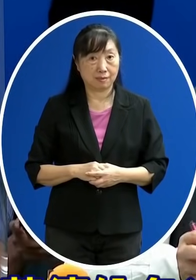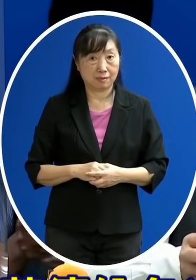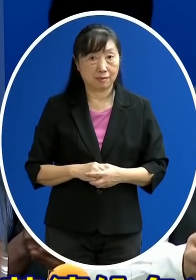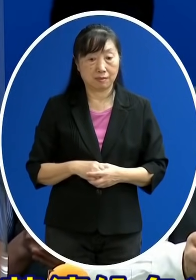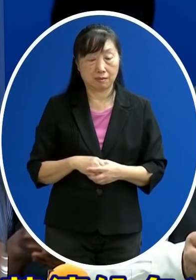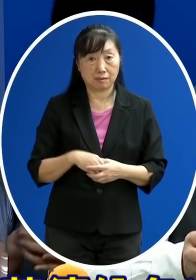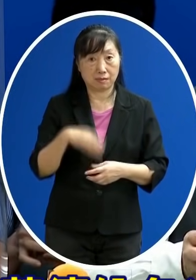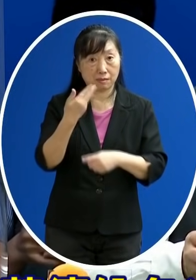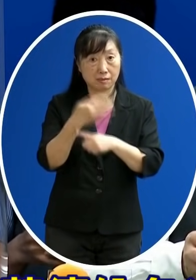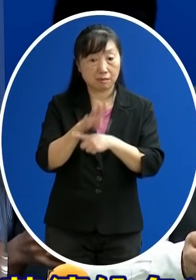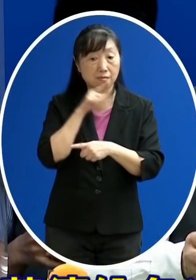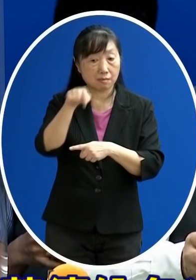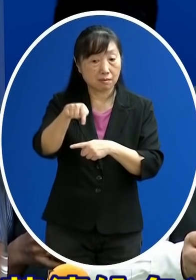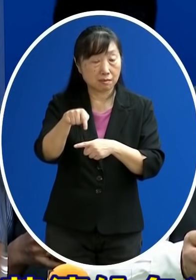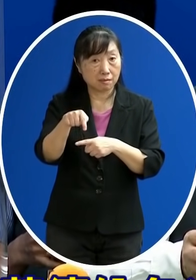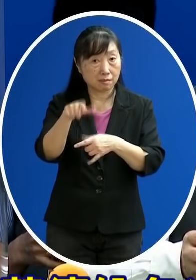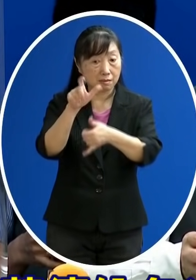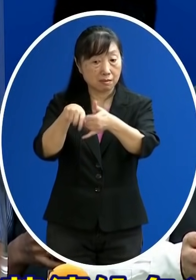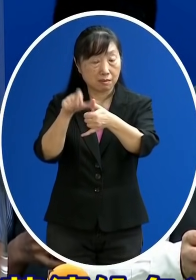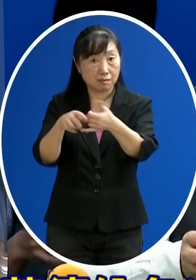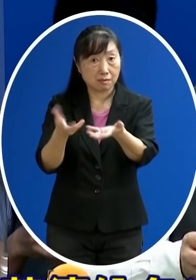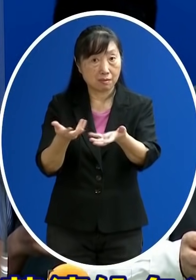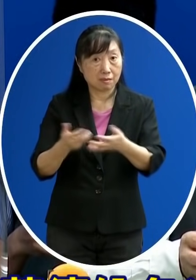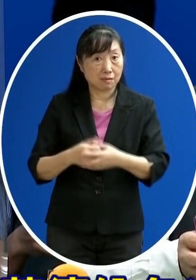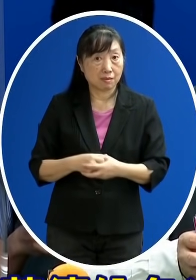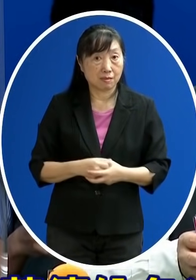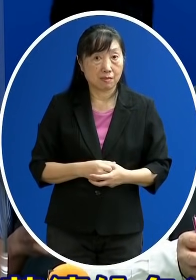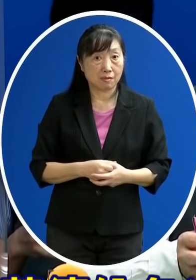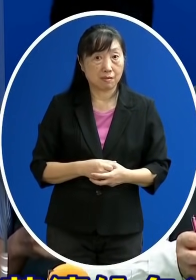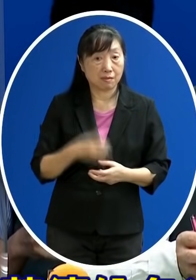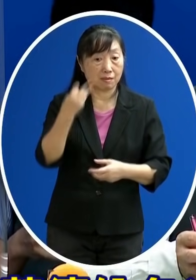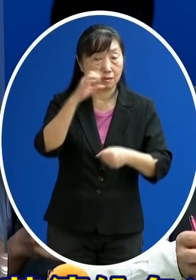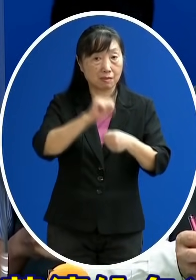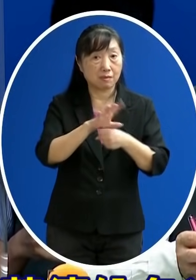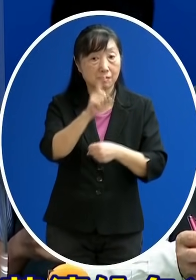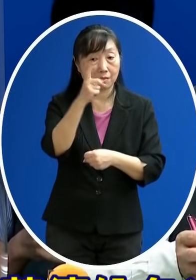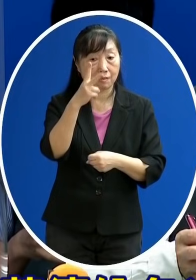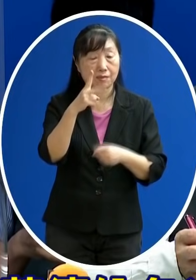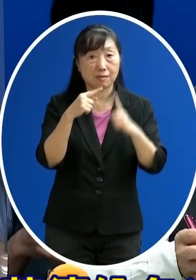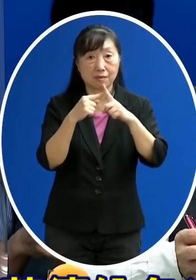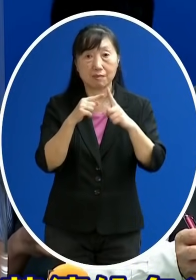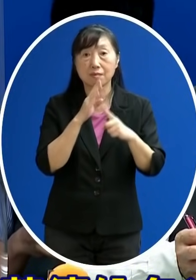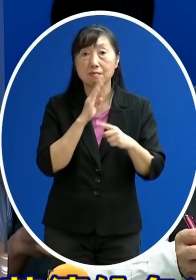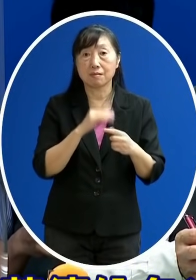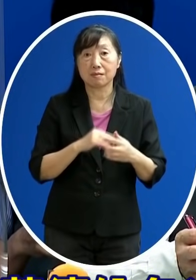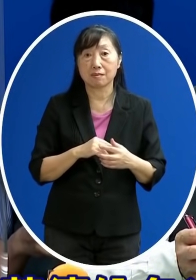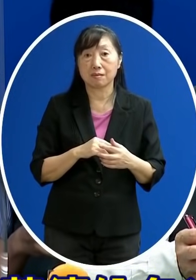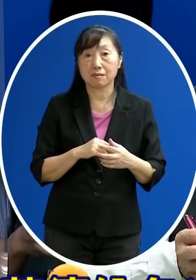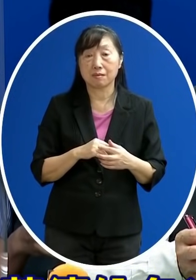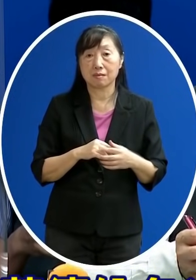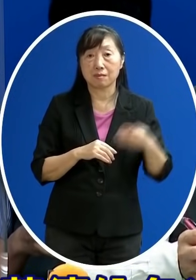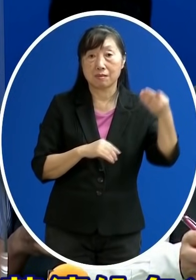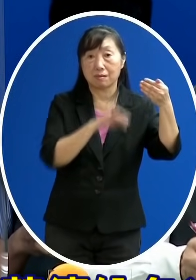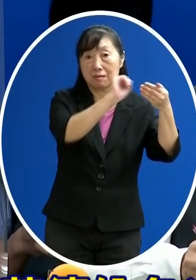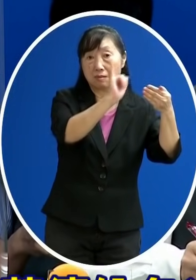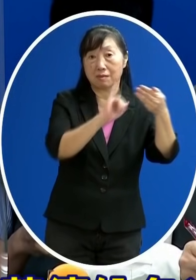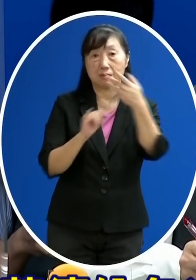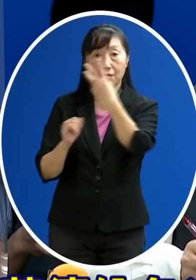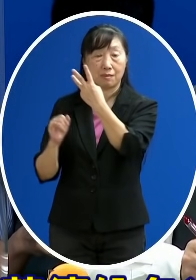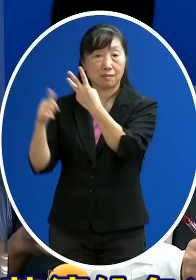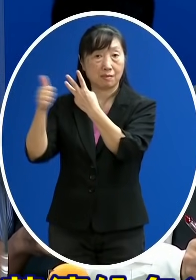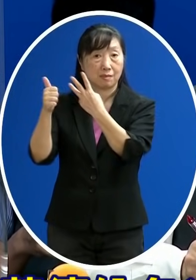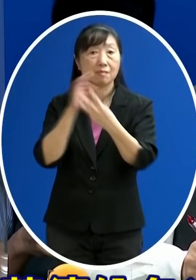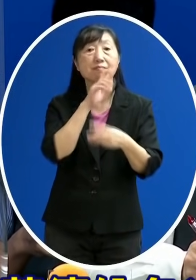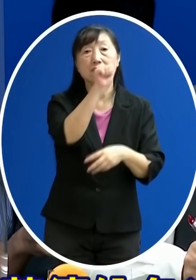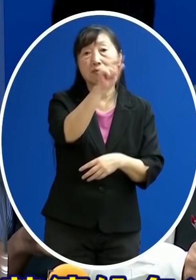死亡事件的部分，就是新增12例，是9女3男，是 A D